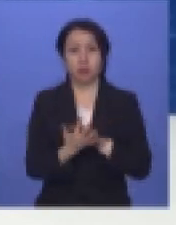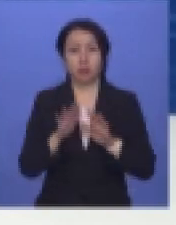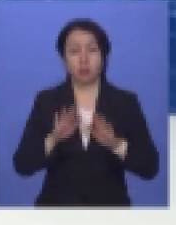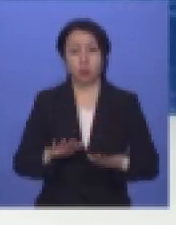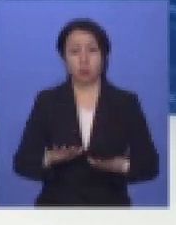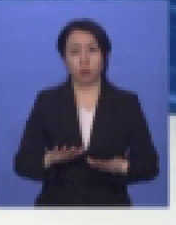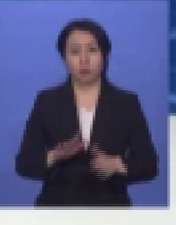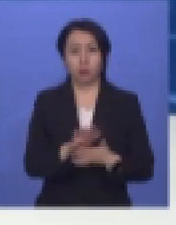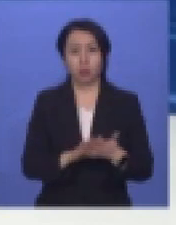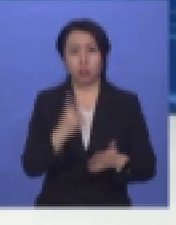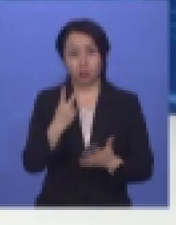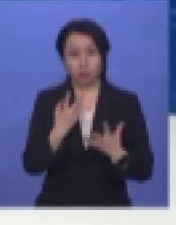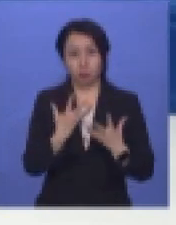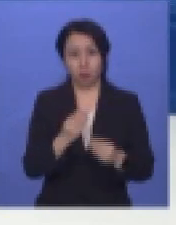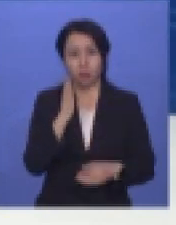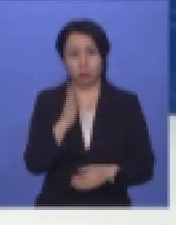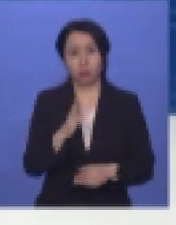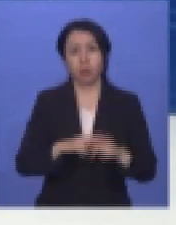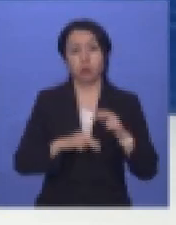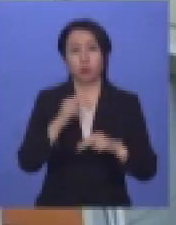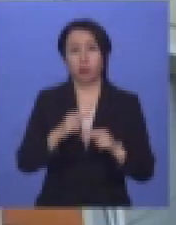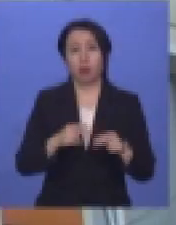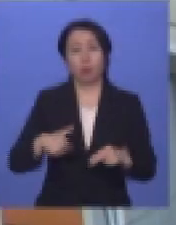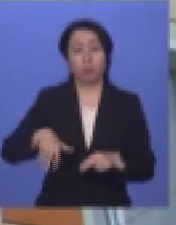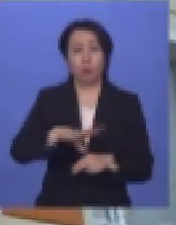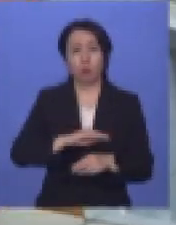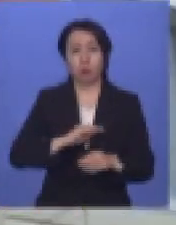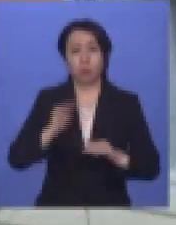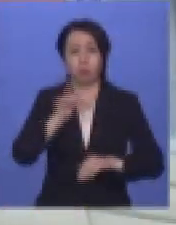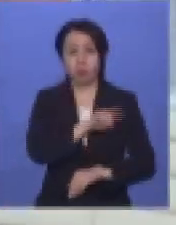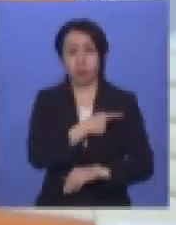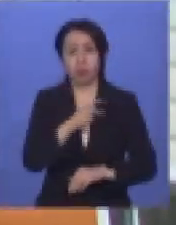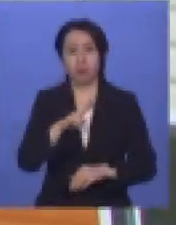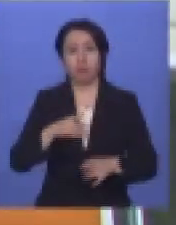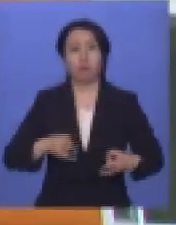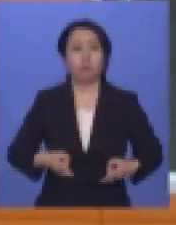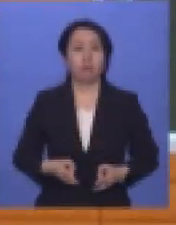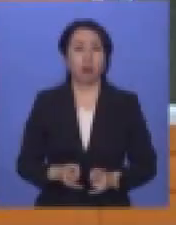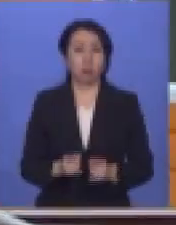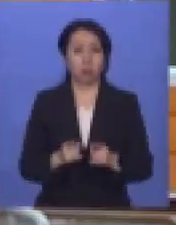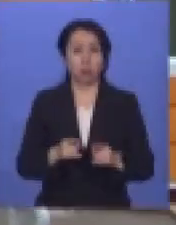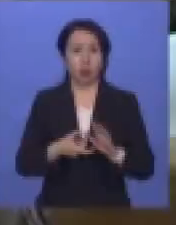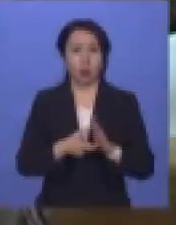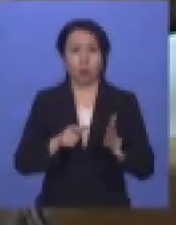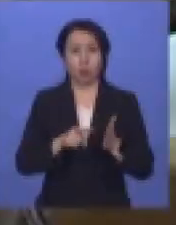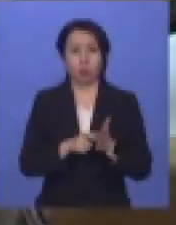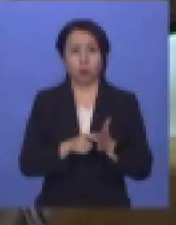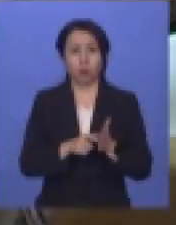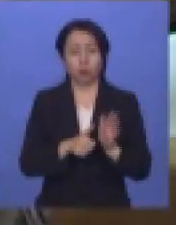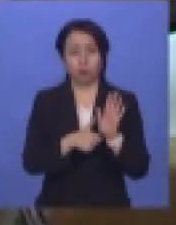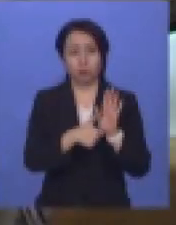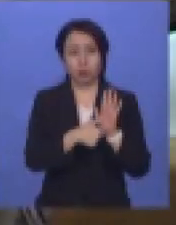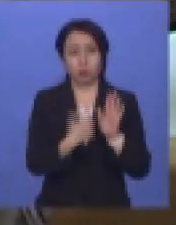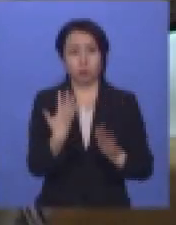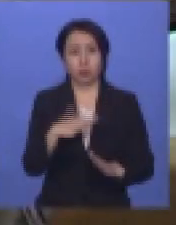в сельских населенных пунктах. В течение 2 лет будут построены и полностью оснащены медицинские и фельдшерско-акушерские пункты в